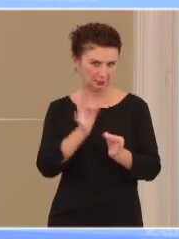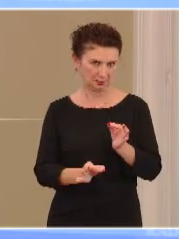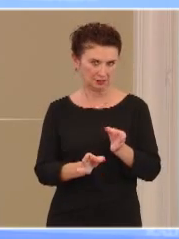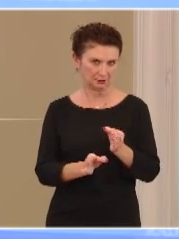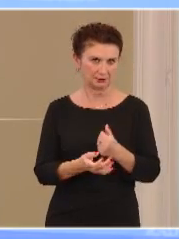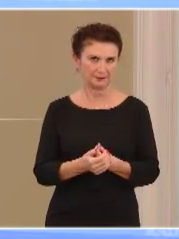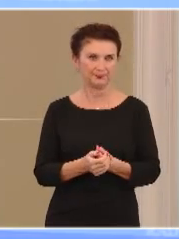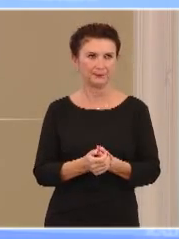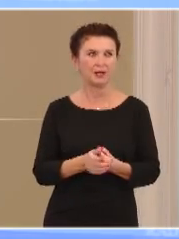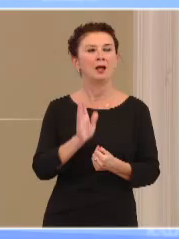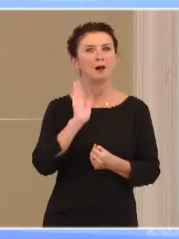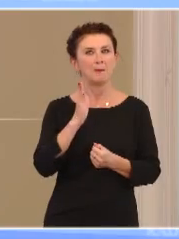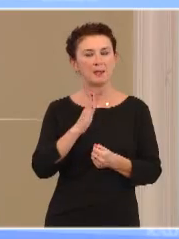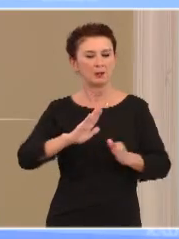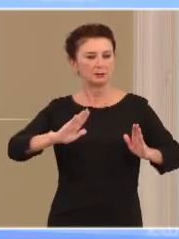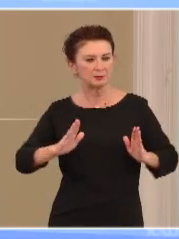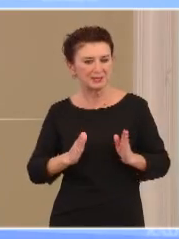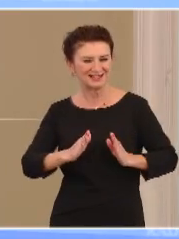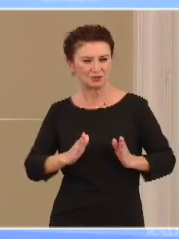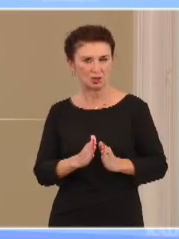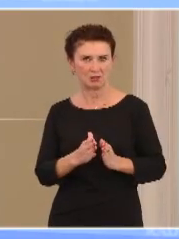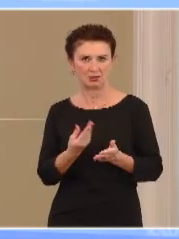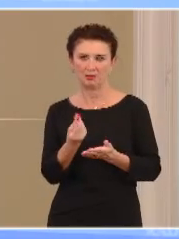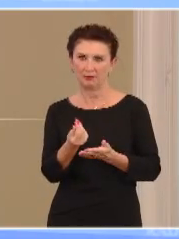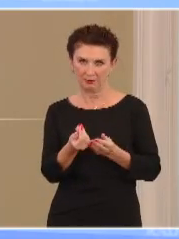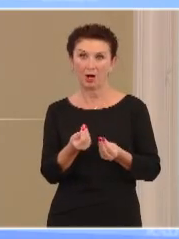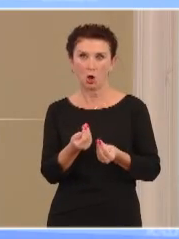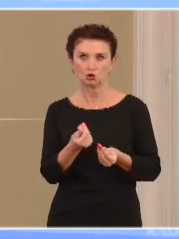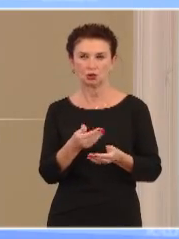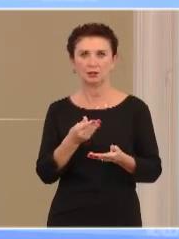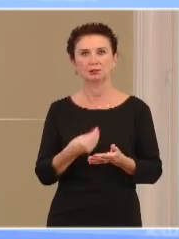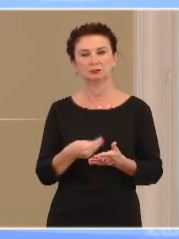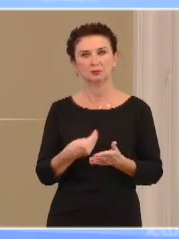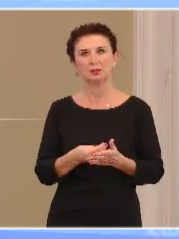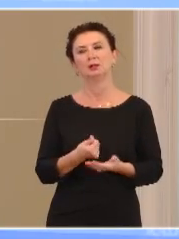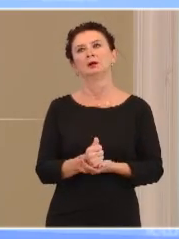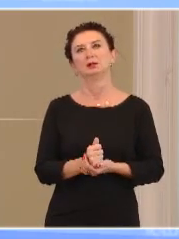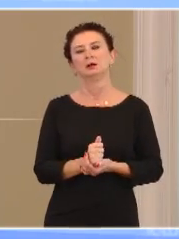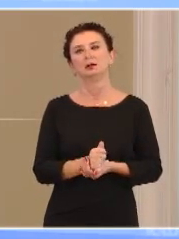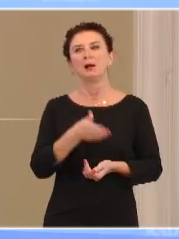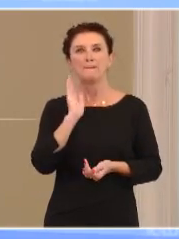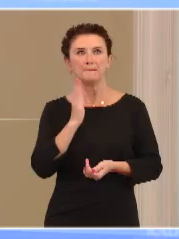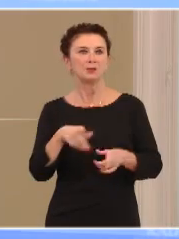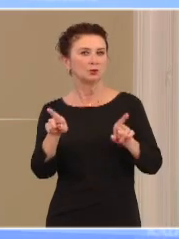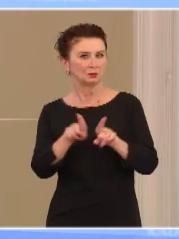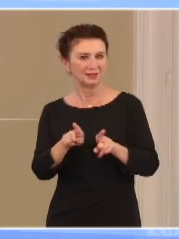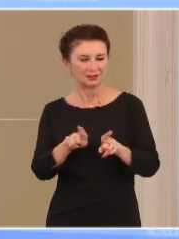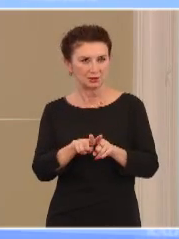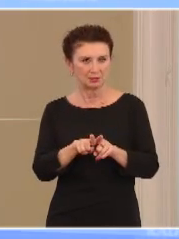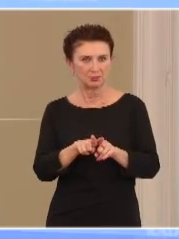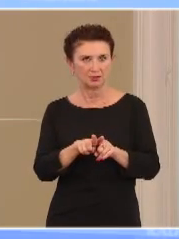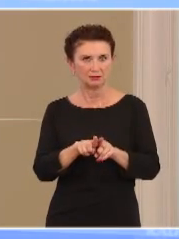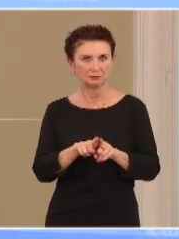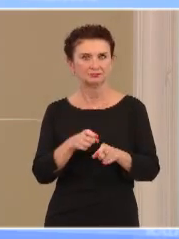te ograniczamy koszty funkcjonowania kopalń, prowadzimy równoległe działania